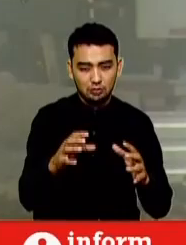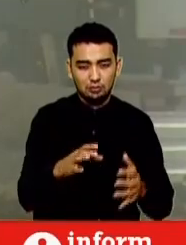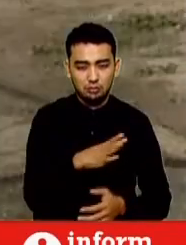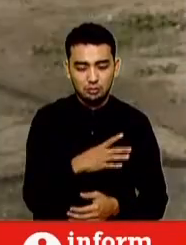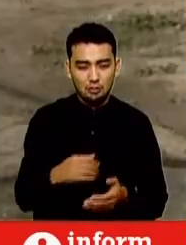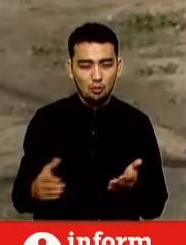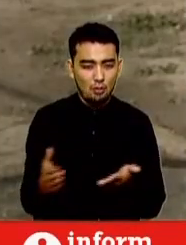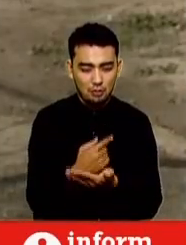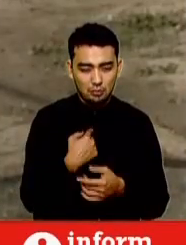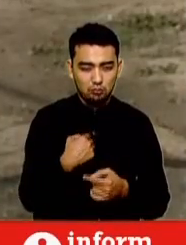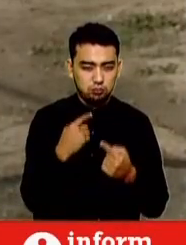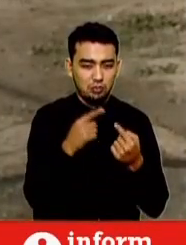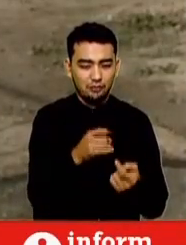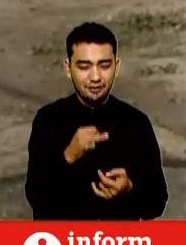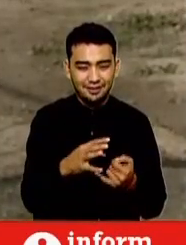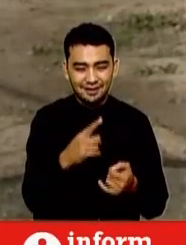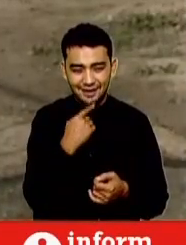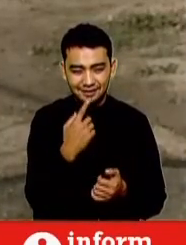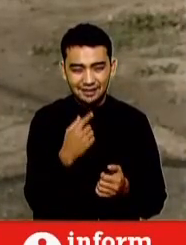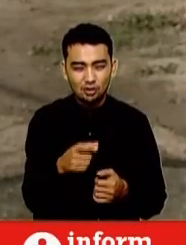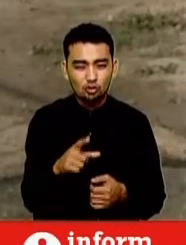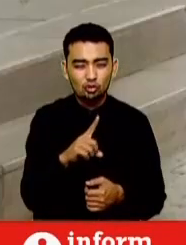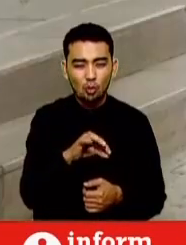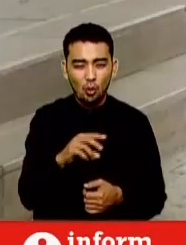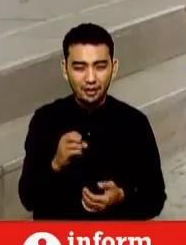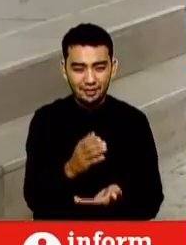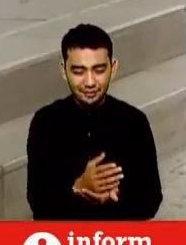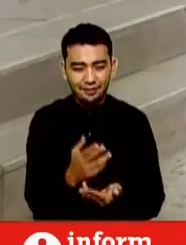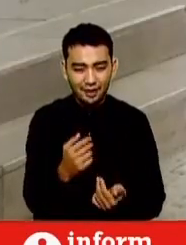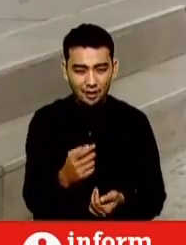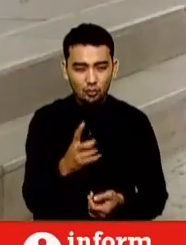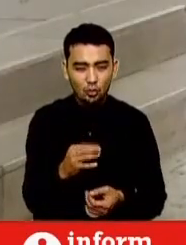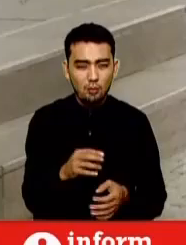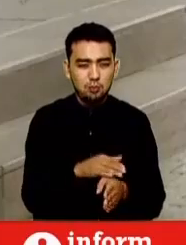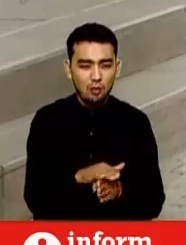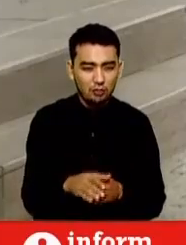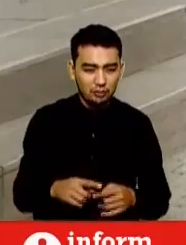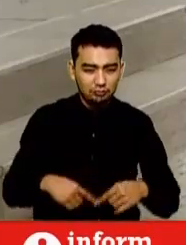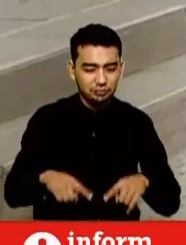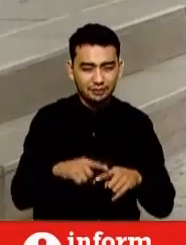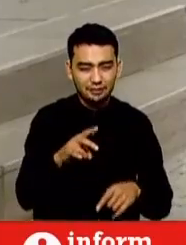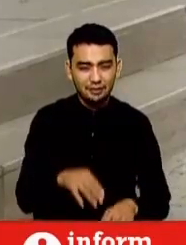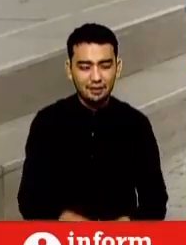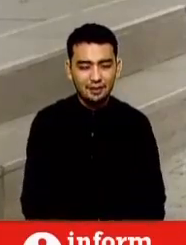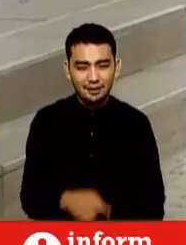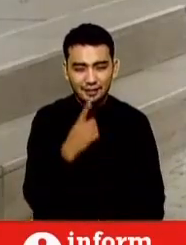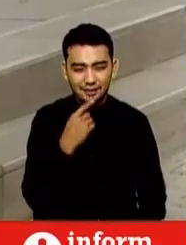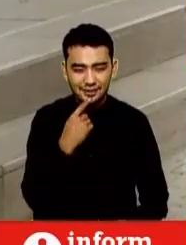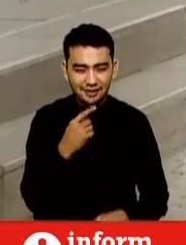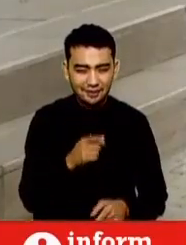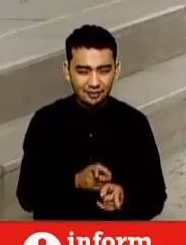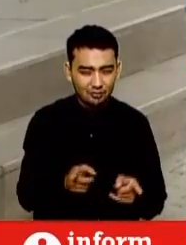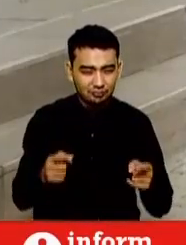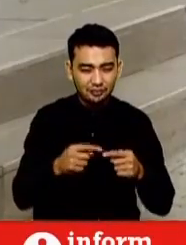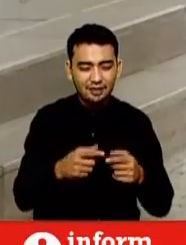қызыл сызықтың бар екенін растады, бірақ толыққанды кірмейді дейді. Ол жер учаскелеріндегі қызыл сызықтар нақты жоспарлау жобасы